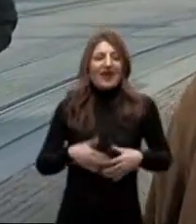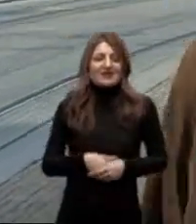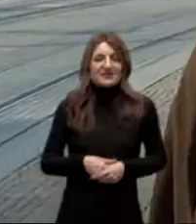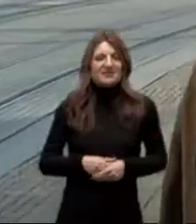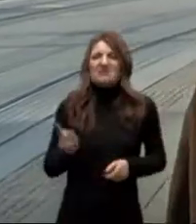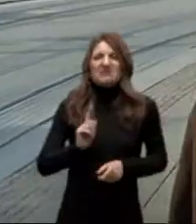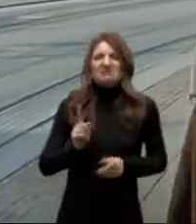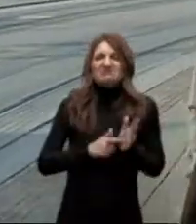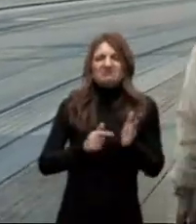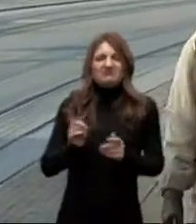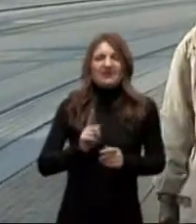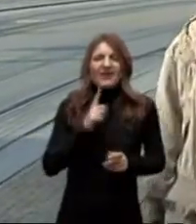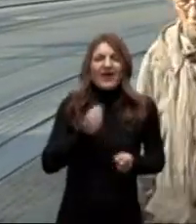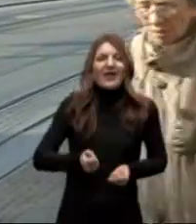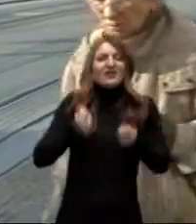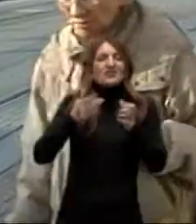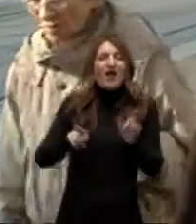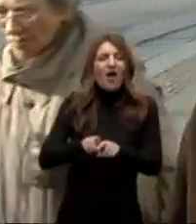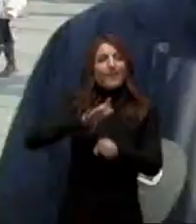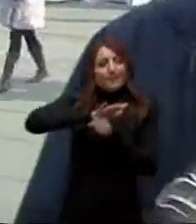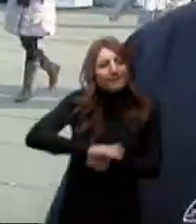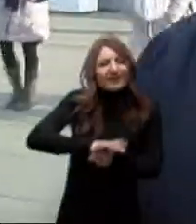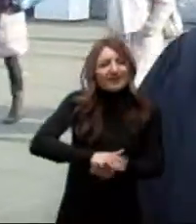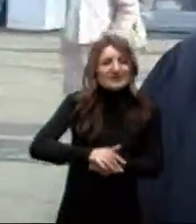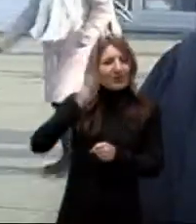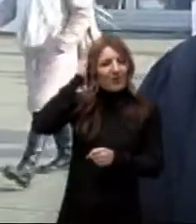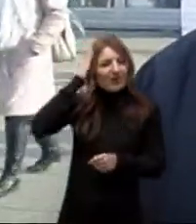pretjerano. Teški pritisak u glavi, ali...